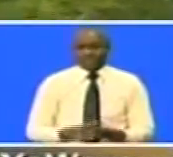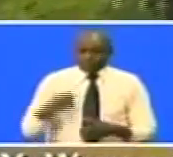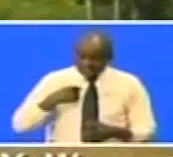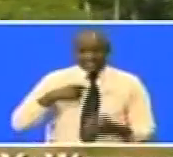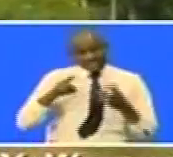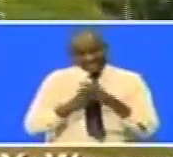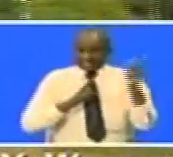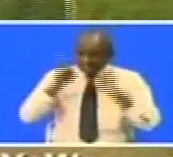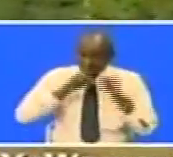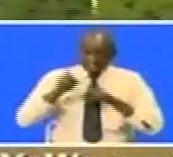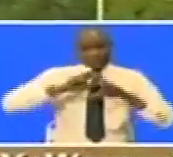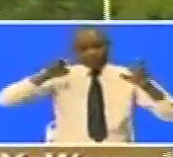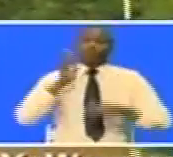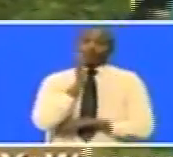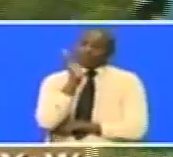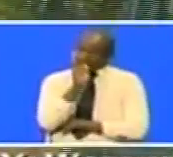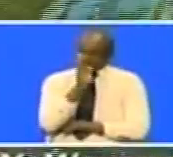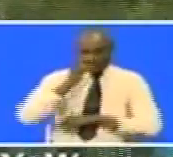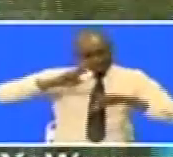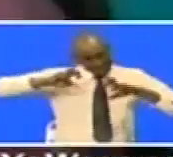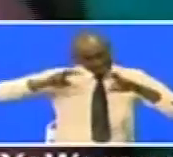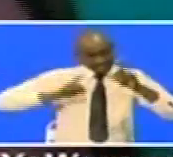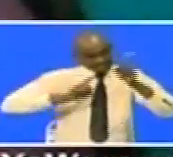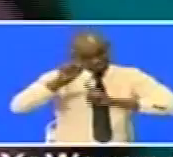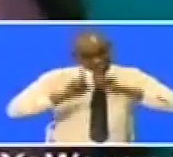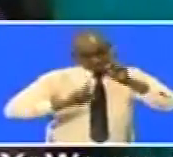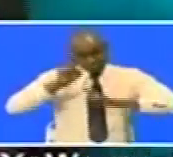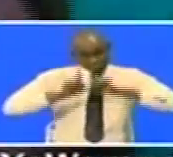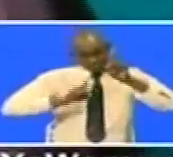Safari ya kumtafuta mama mzazi ikaanza.